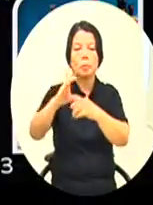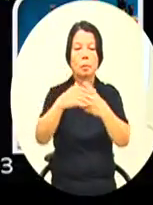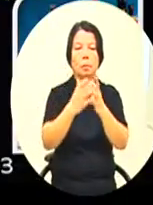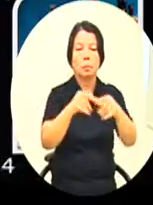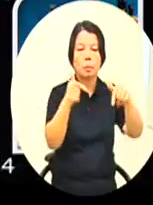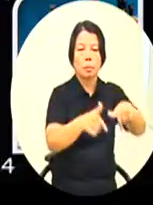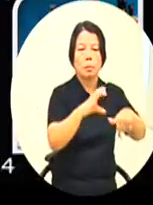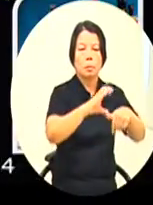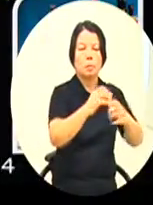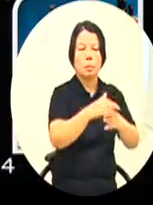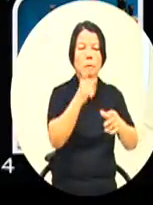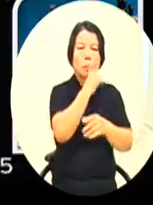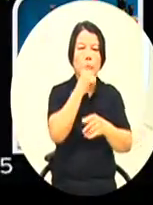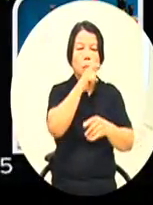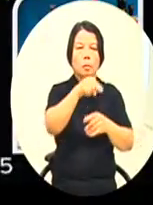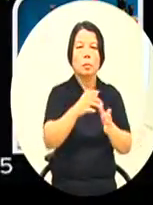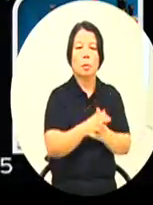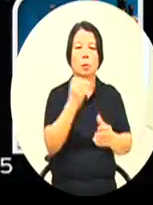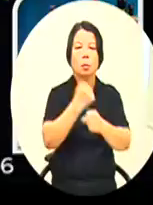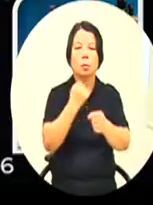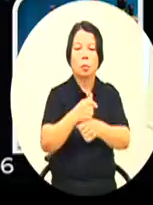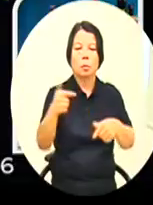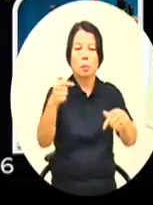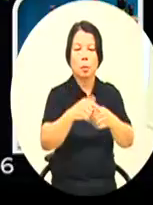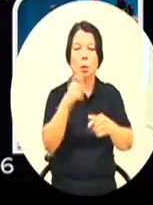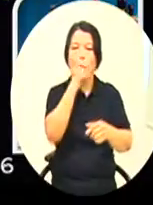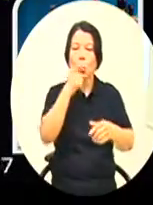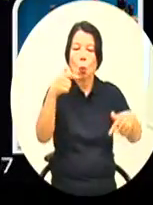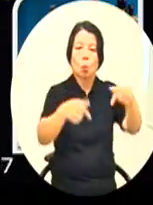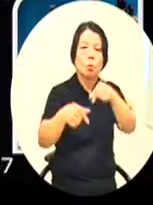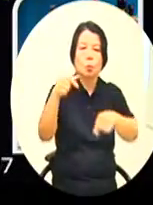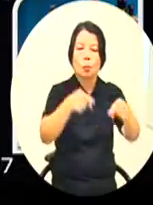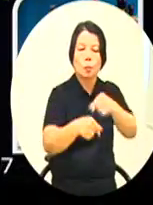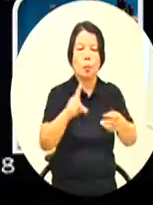的酒来作为我们这次调酒的一个主题。